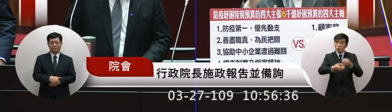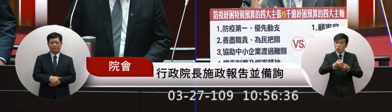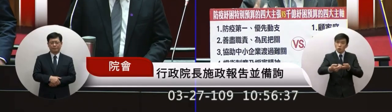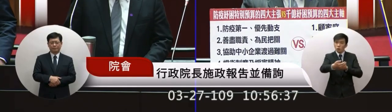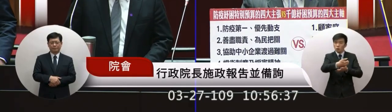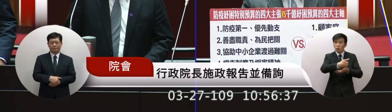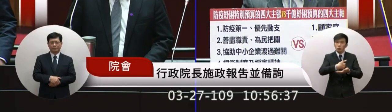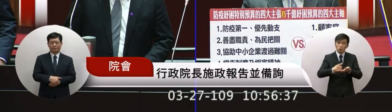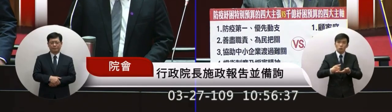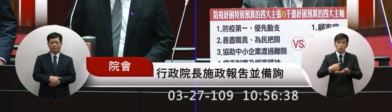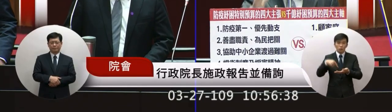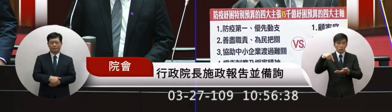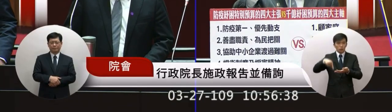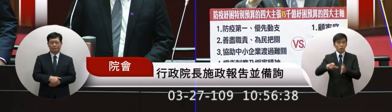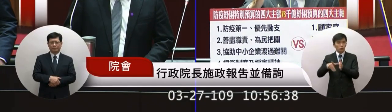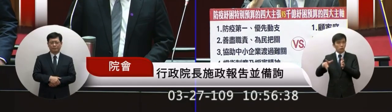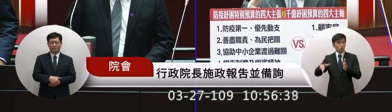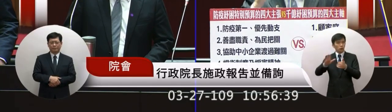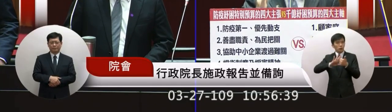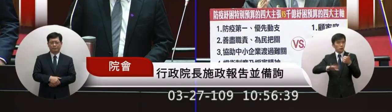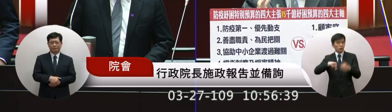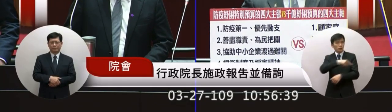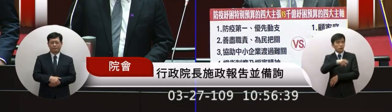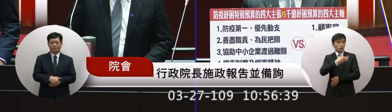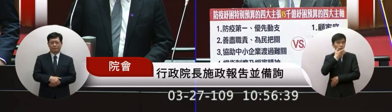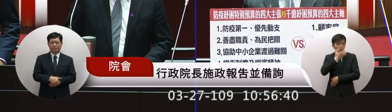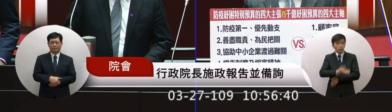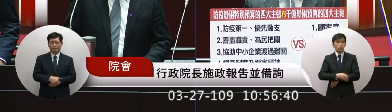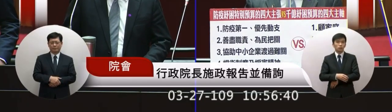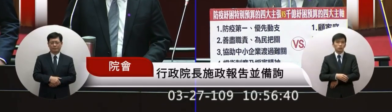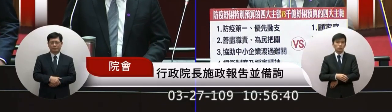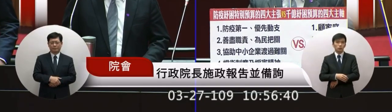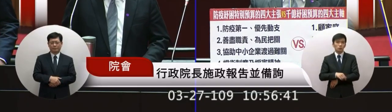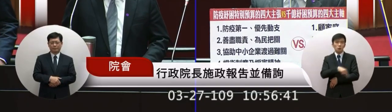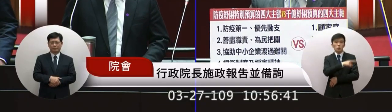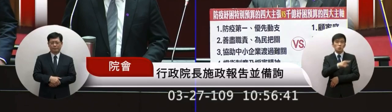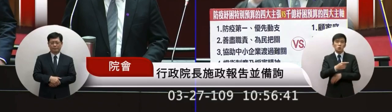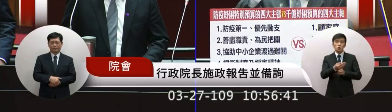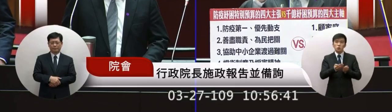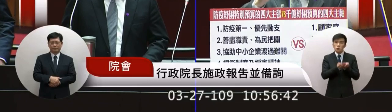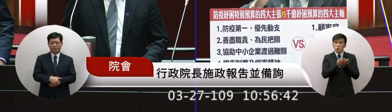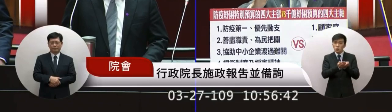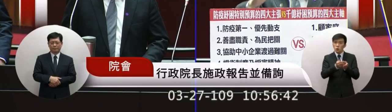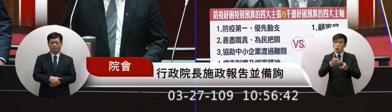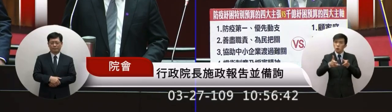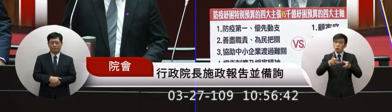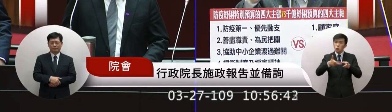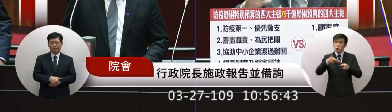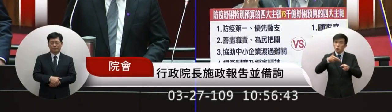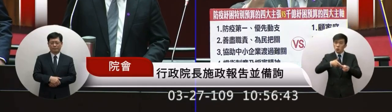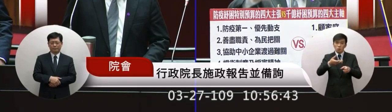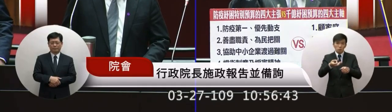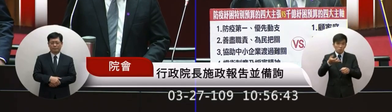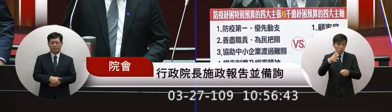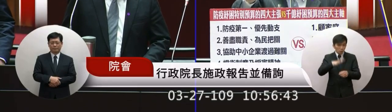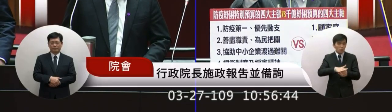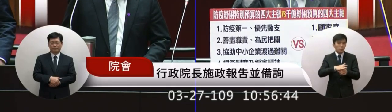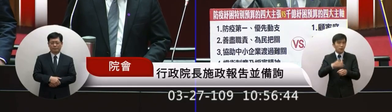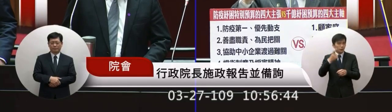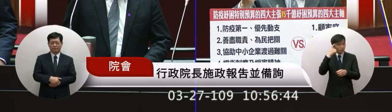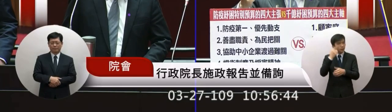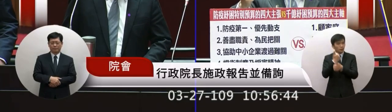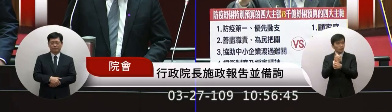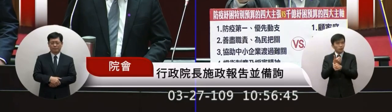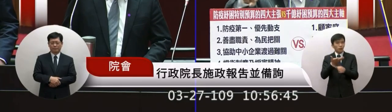的冲击，咱是不是对这渔船啊用油的补贴，会当做一个考量来谈补